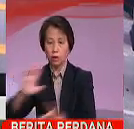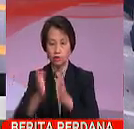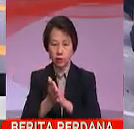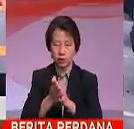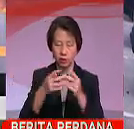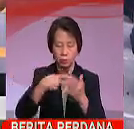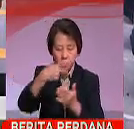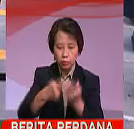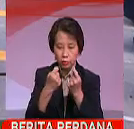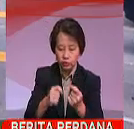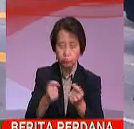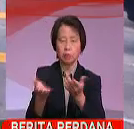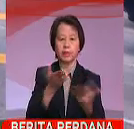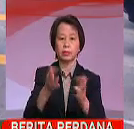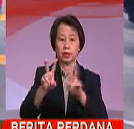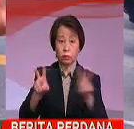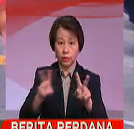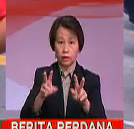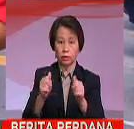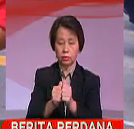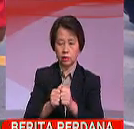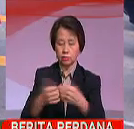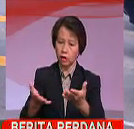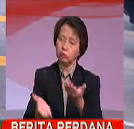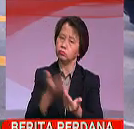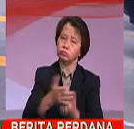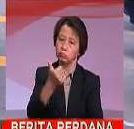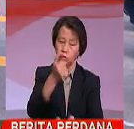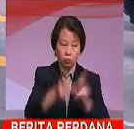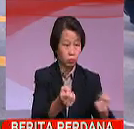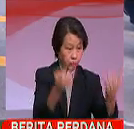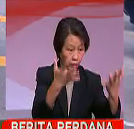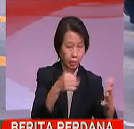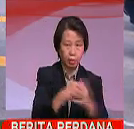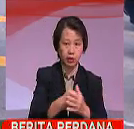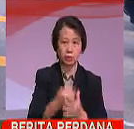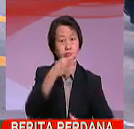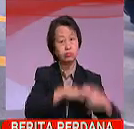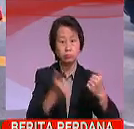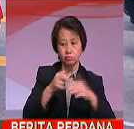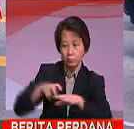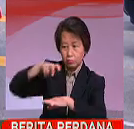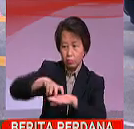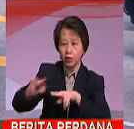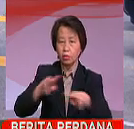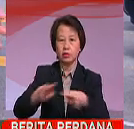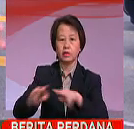perintis kepada perkhidmatan ini. Ianya akan memberi lebih banyak kemudahan kepada orang ramai dalam memanfaatkan sepenuhnya